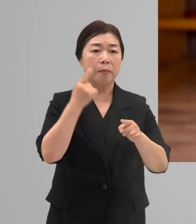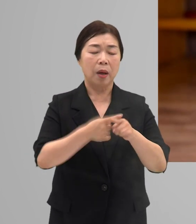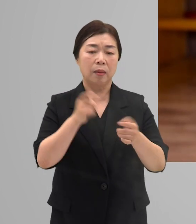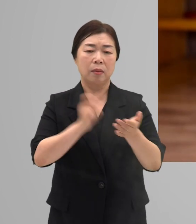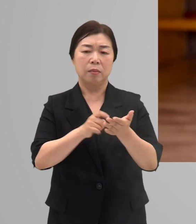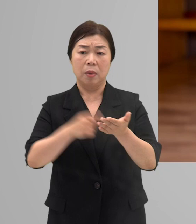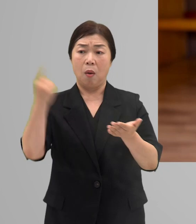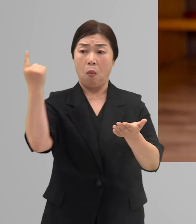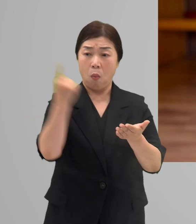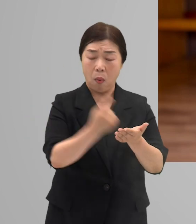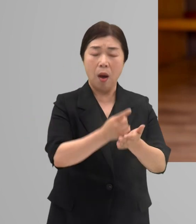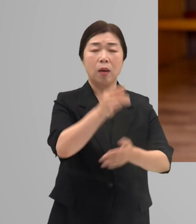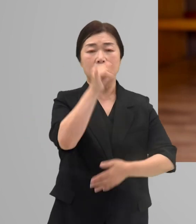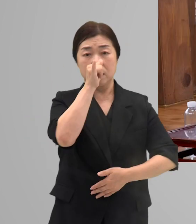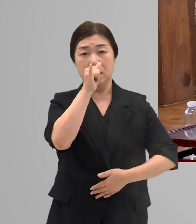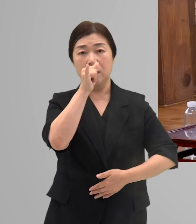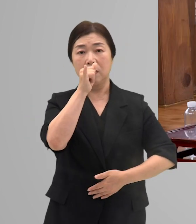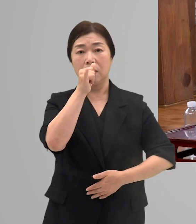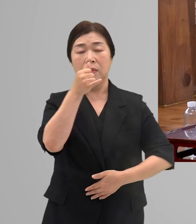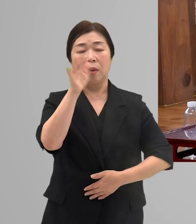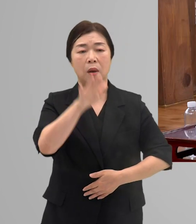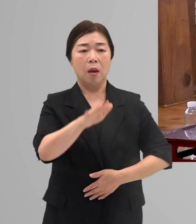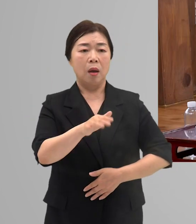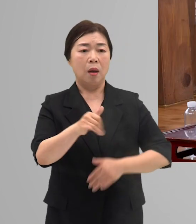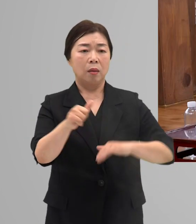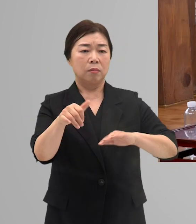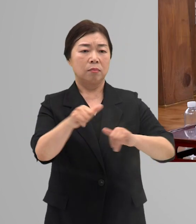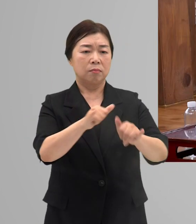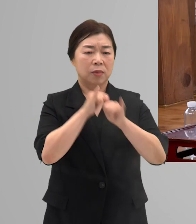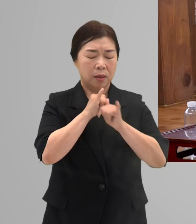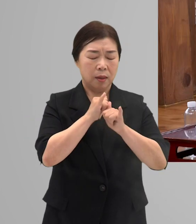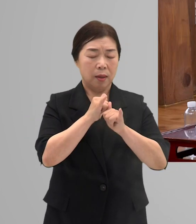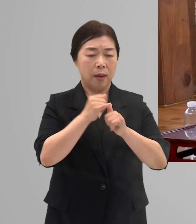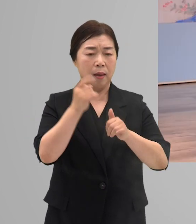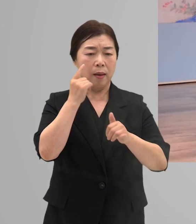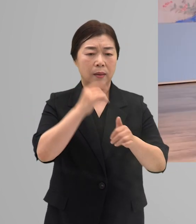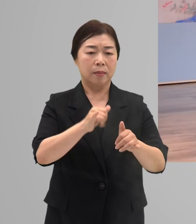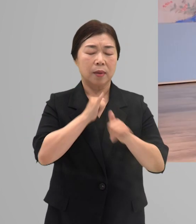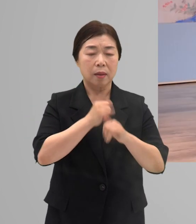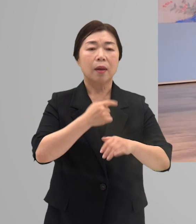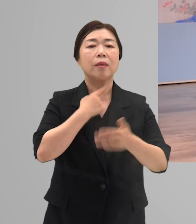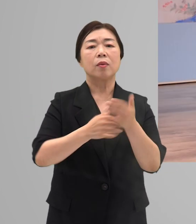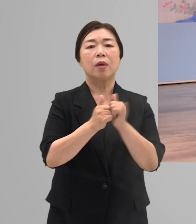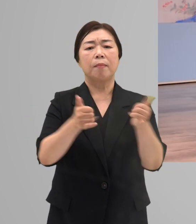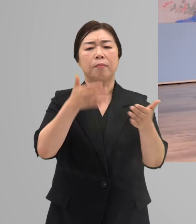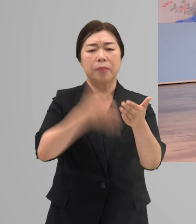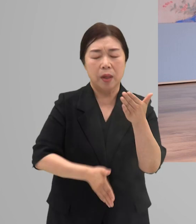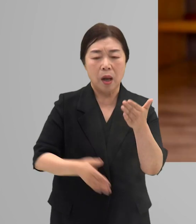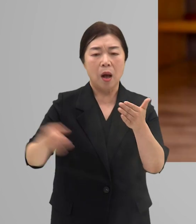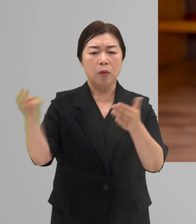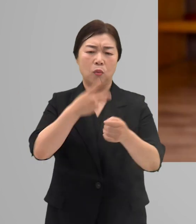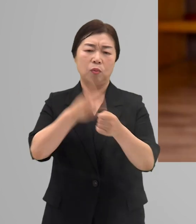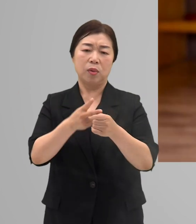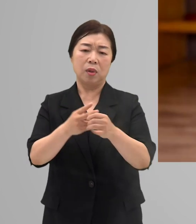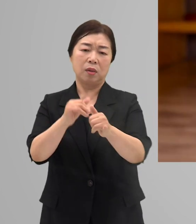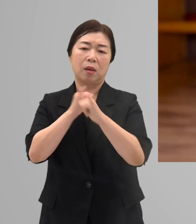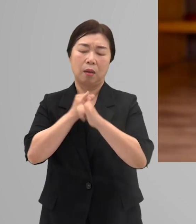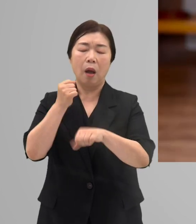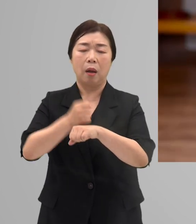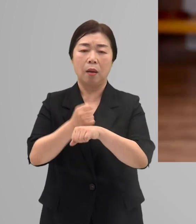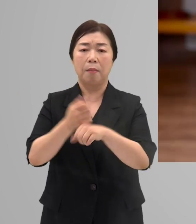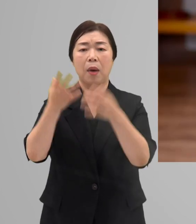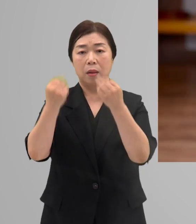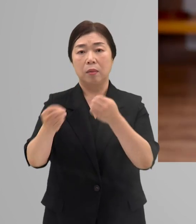내원을 하시는 경우도 있거든요. 아무래도 한 번 자살을 시도하셨던 분은 또다시 자살을 시도하실 확률이 높다